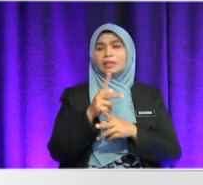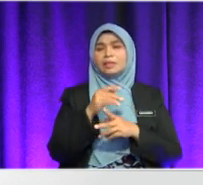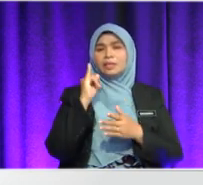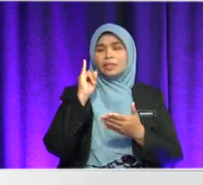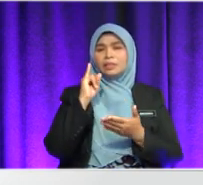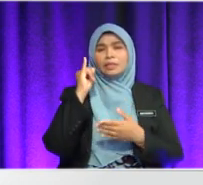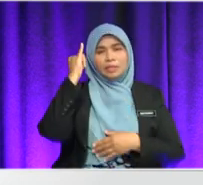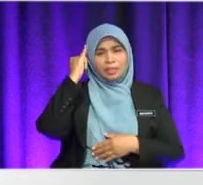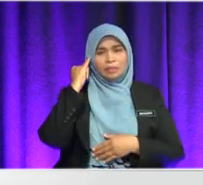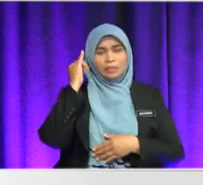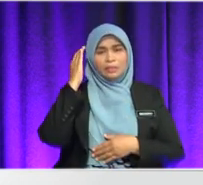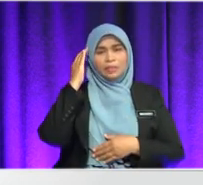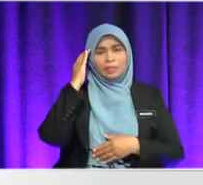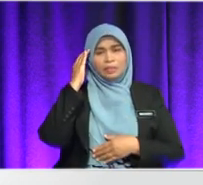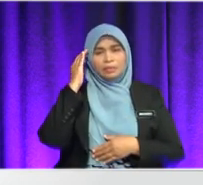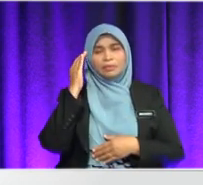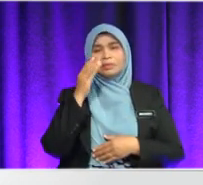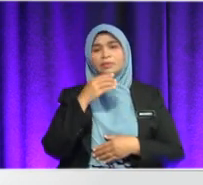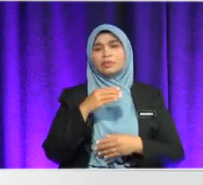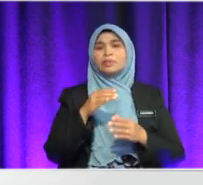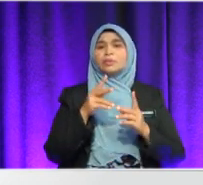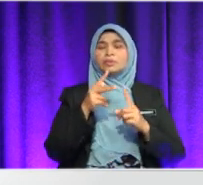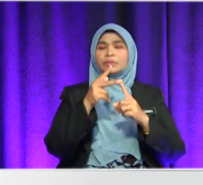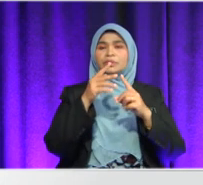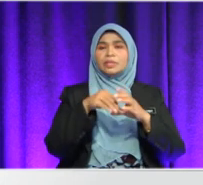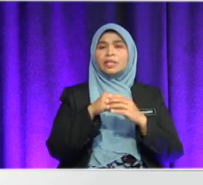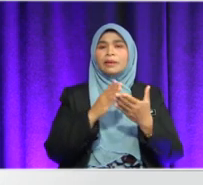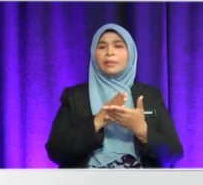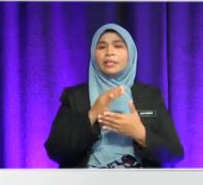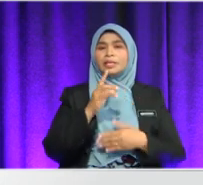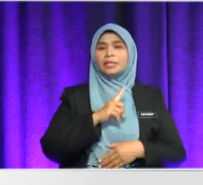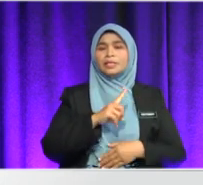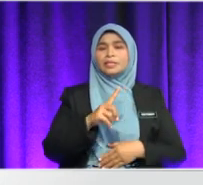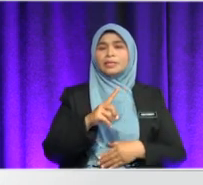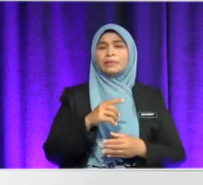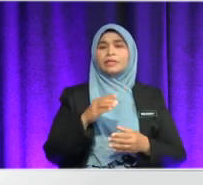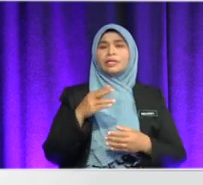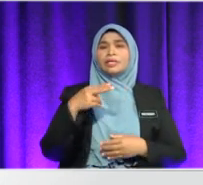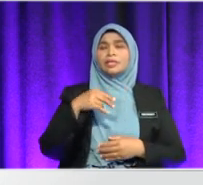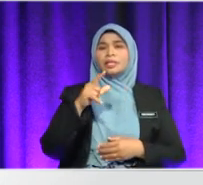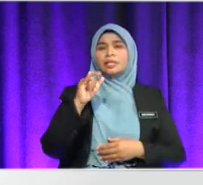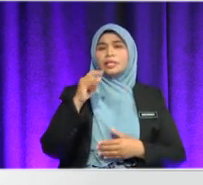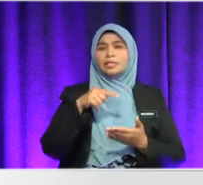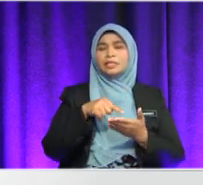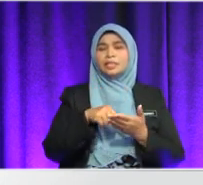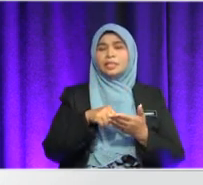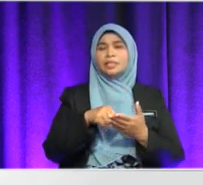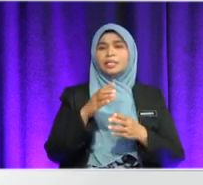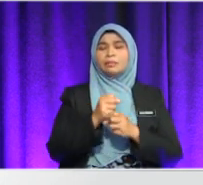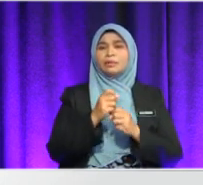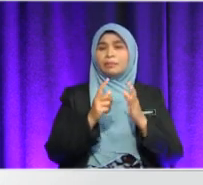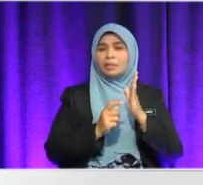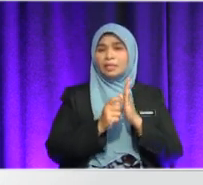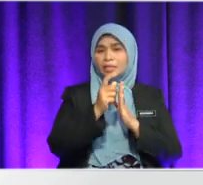meningkatkan ilmu pengetahuan khususnya dalam bidang akidah Islamiyah hal ini Demikian dapat meningkatkan